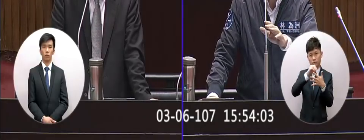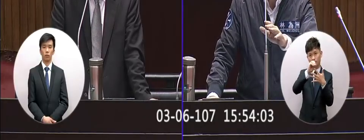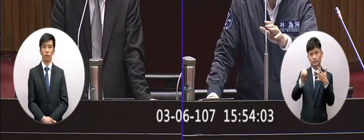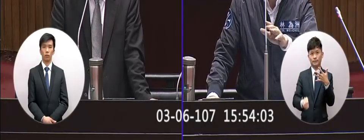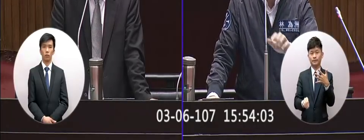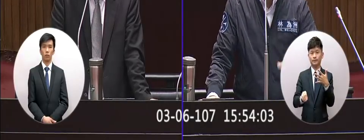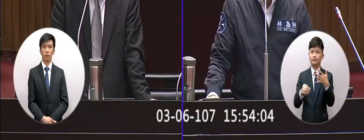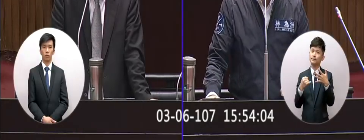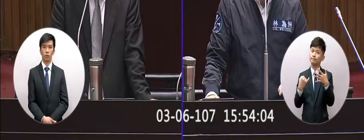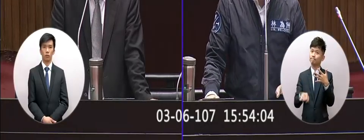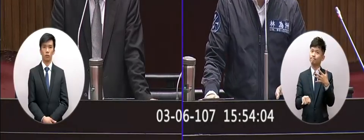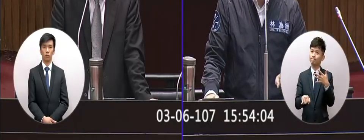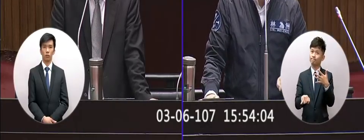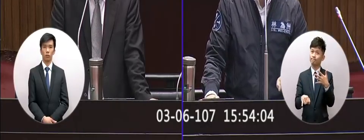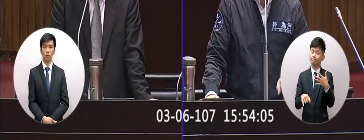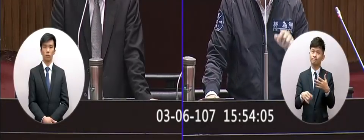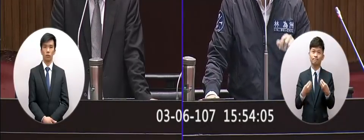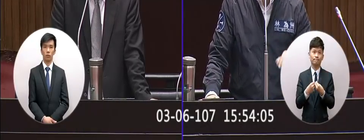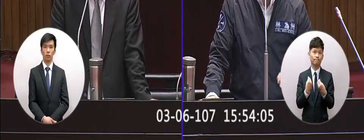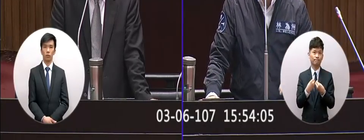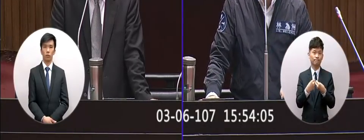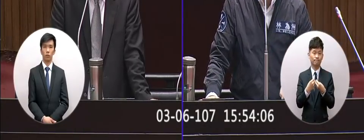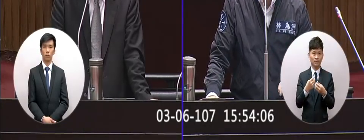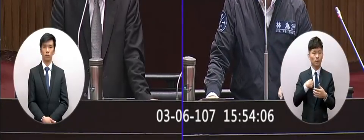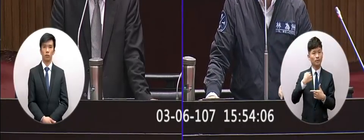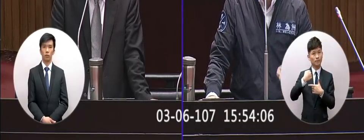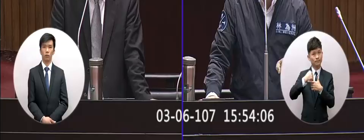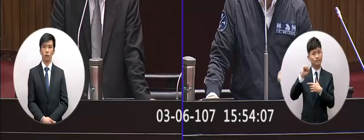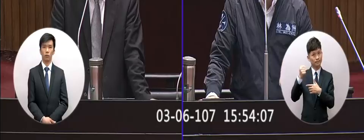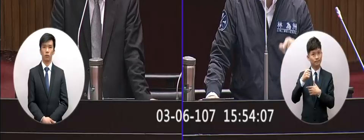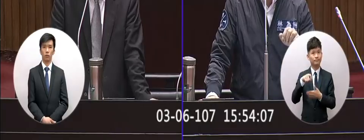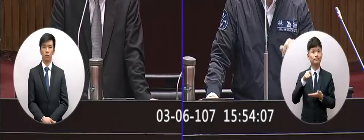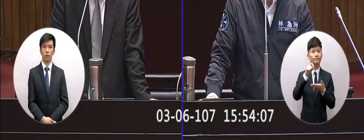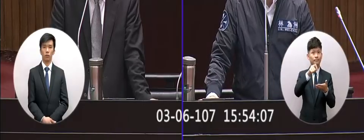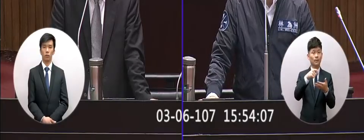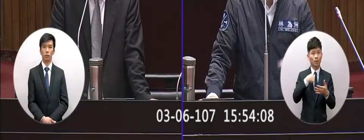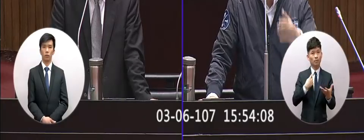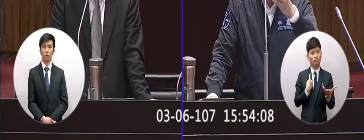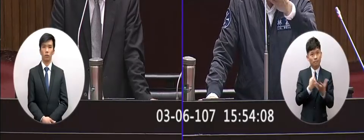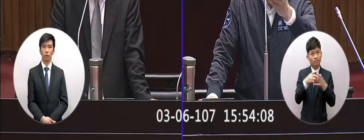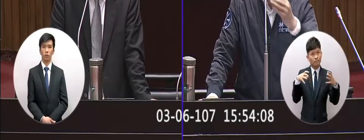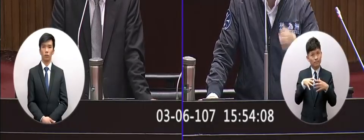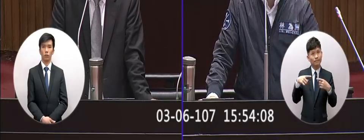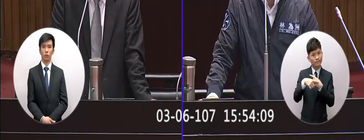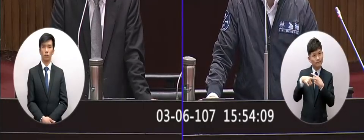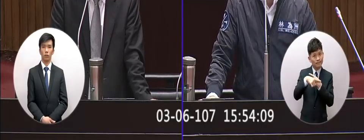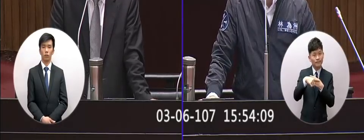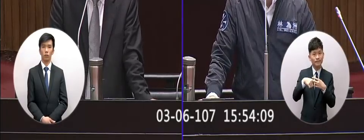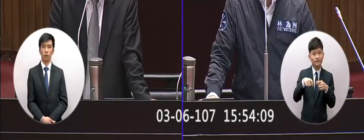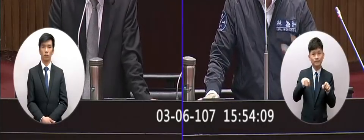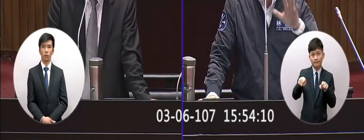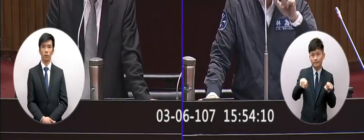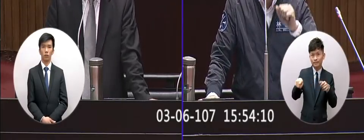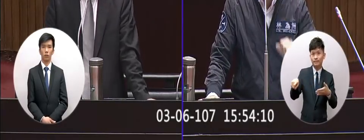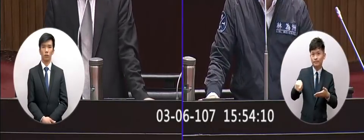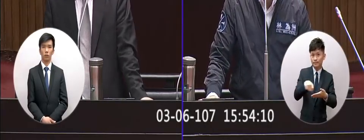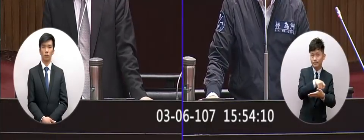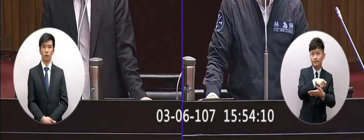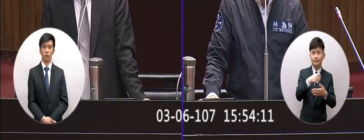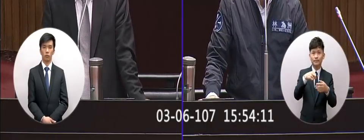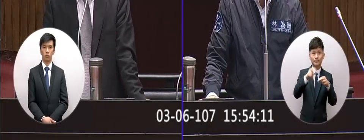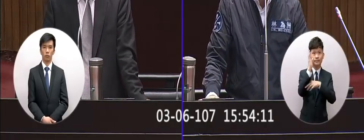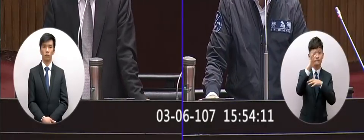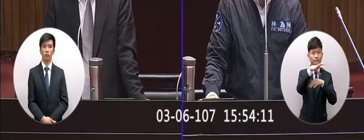落。所以我具体的建议啊，我也会来研拟，然后也会跟行政部门、哦、大家来沟